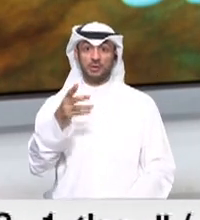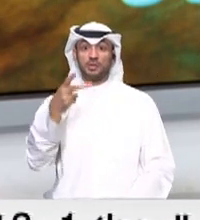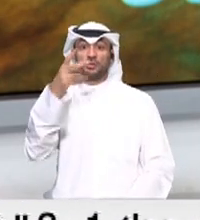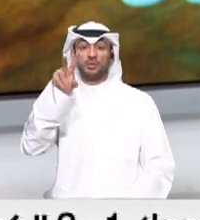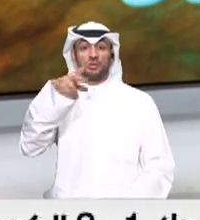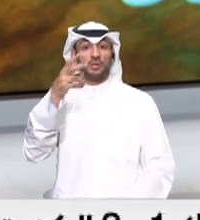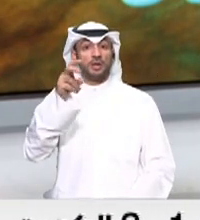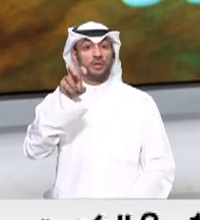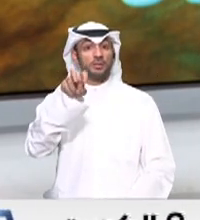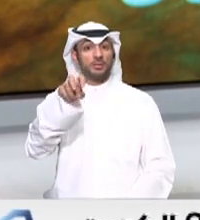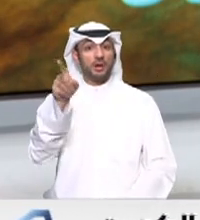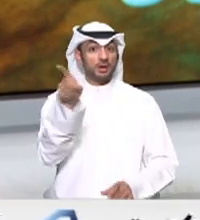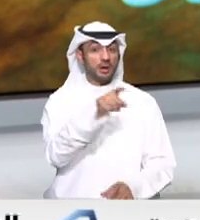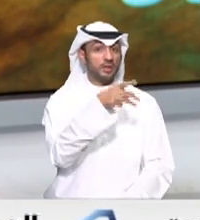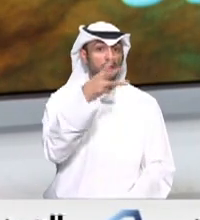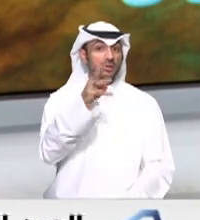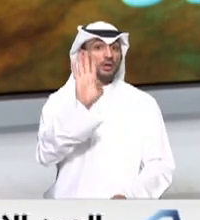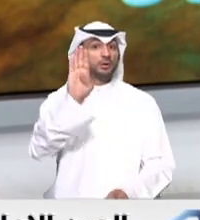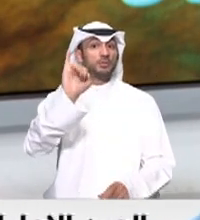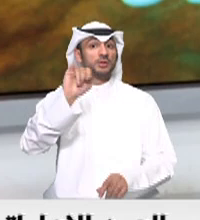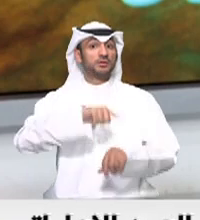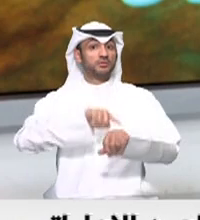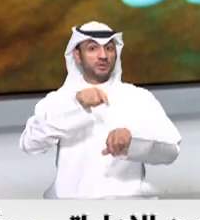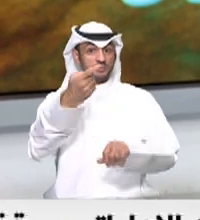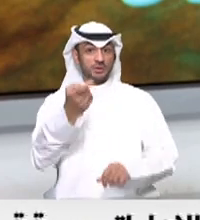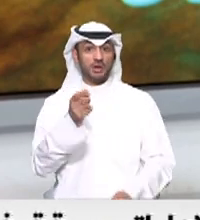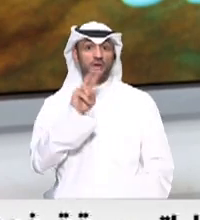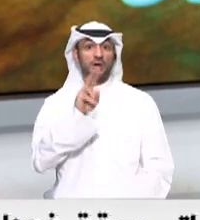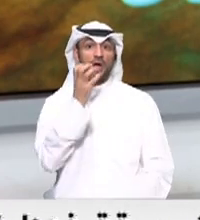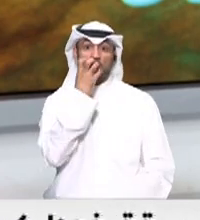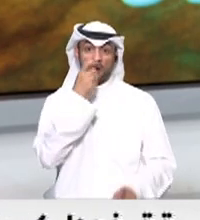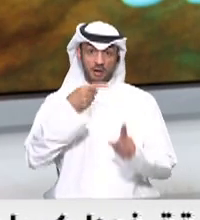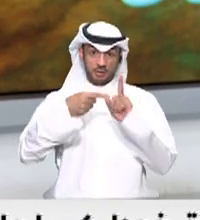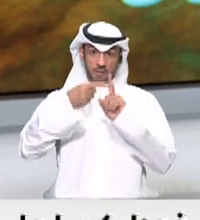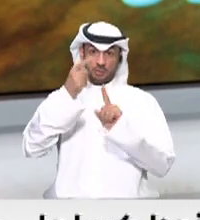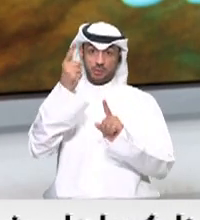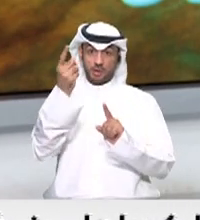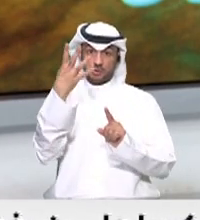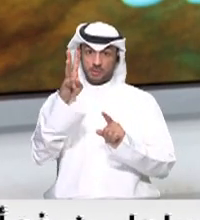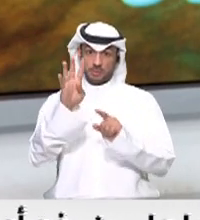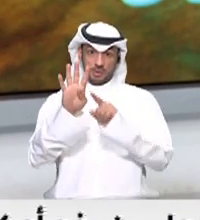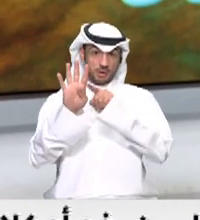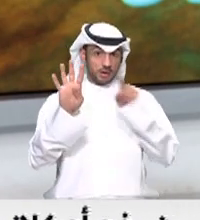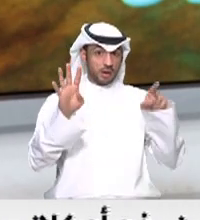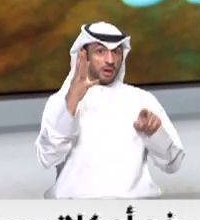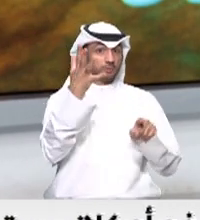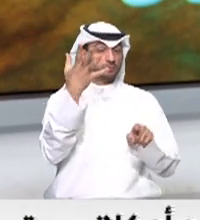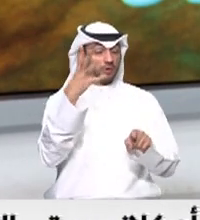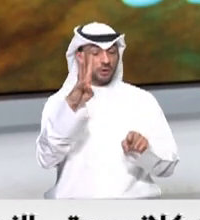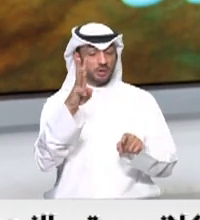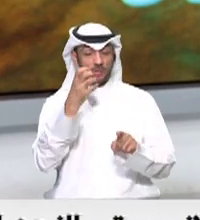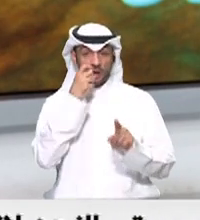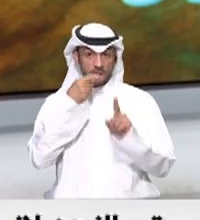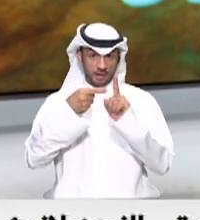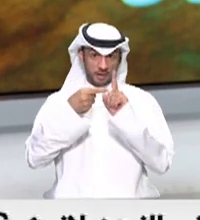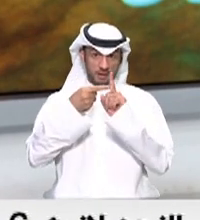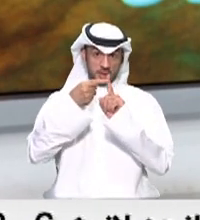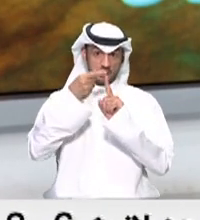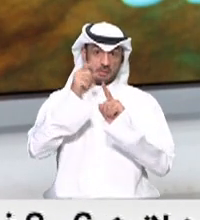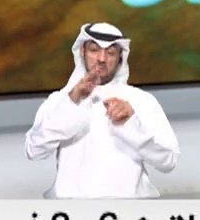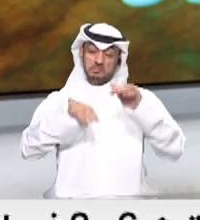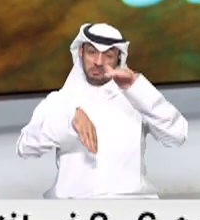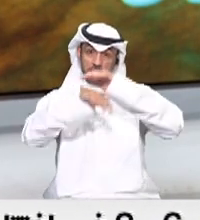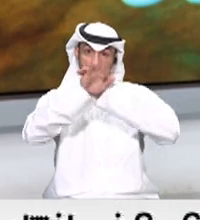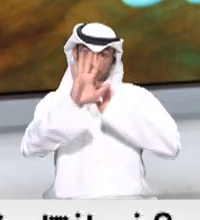30 كيل متر في الساعه ودرجات الحراره تتراوح ما بين ال 41 الى ال 45 وال 46 درجه مئويه وتصل الى ال